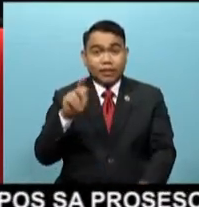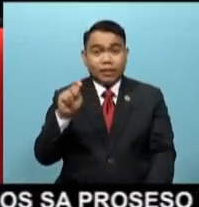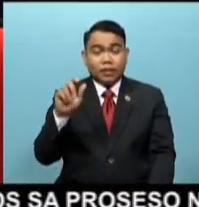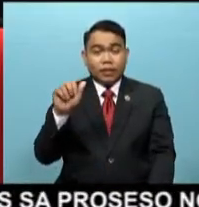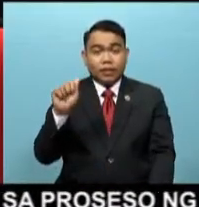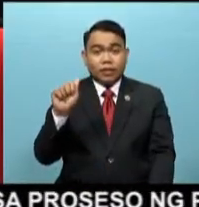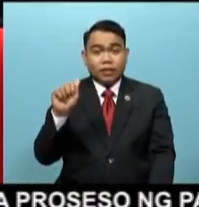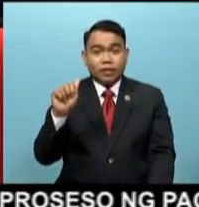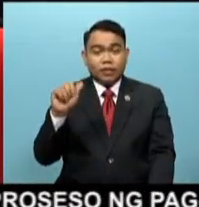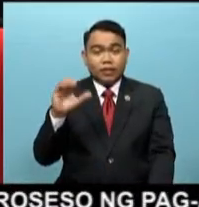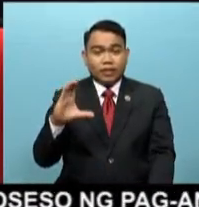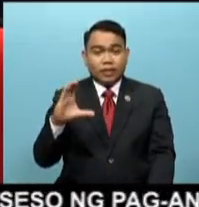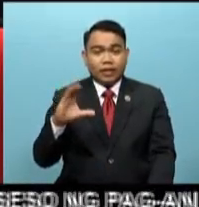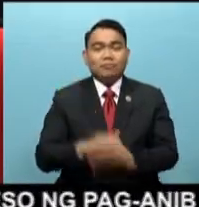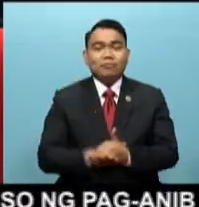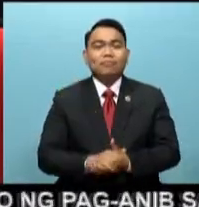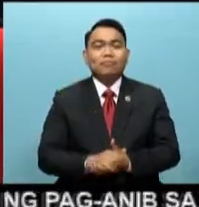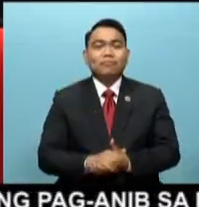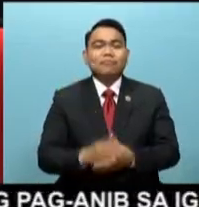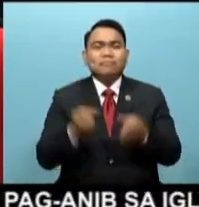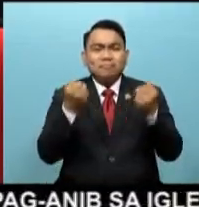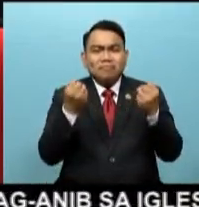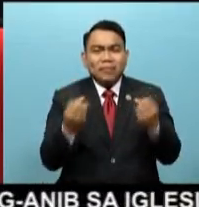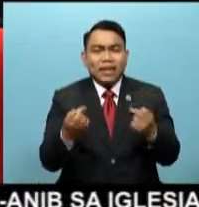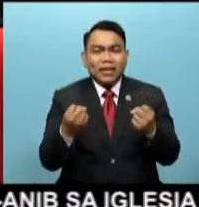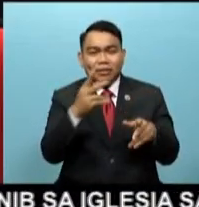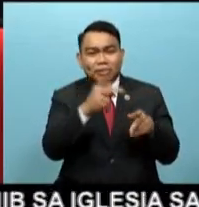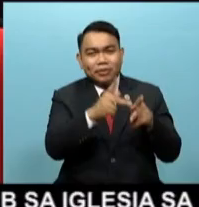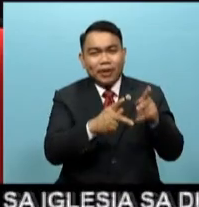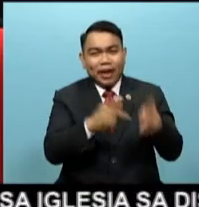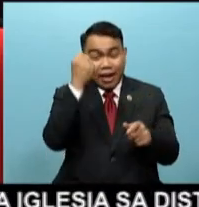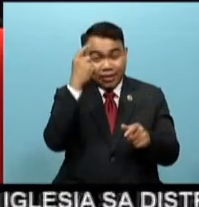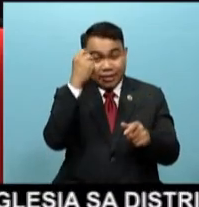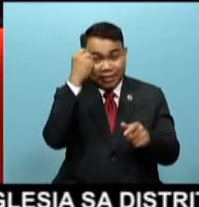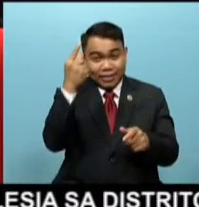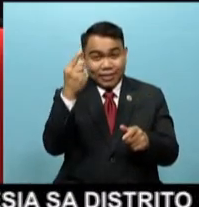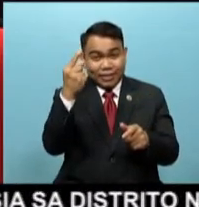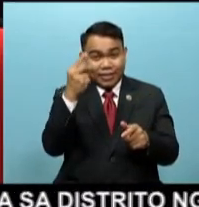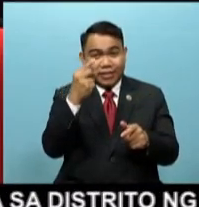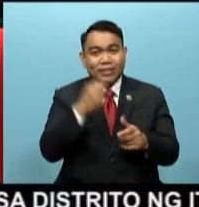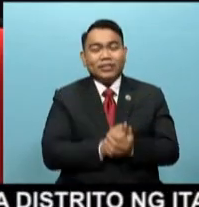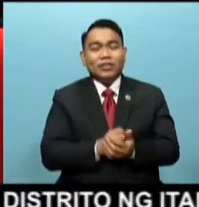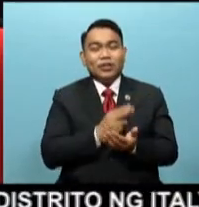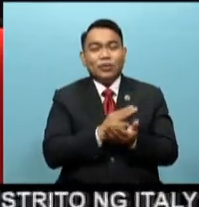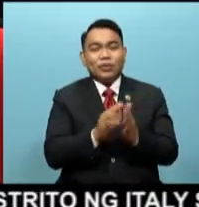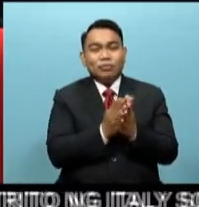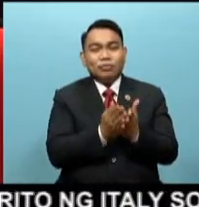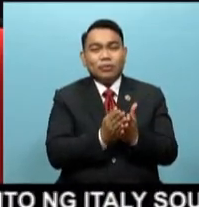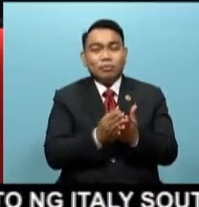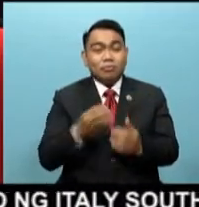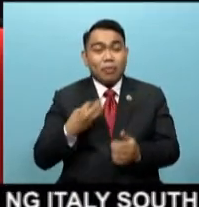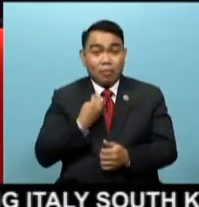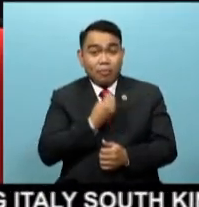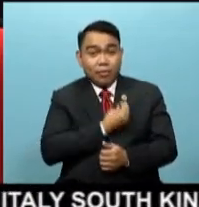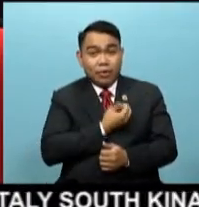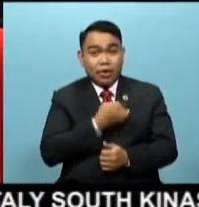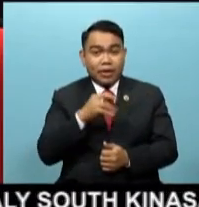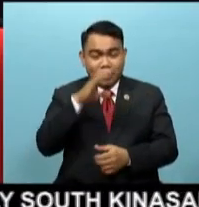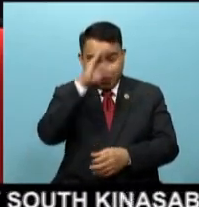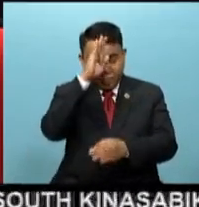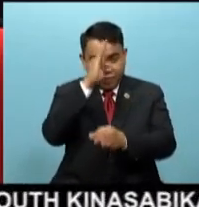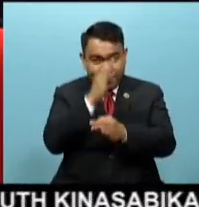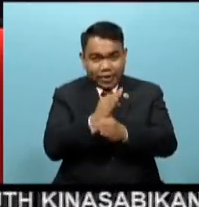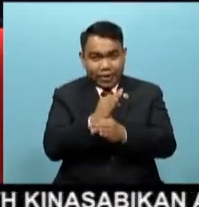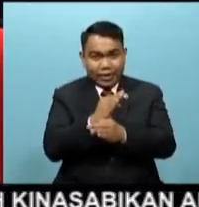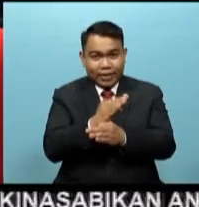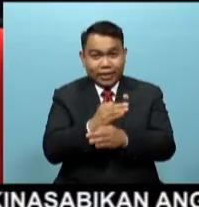Norte, naliwanagan ang marami Ilocano sa mga aral ng Biblia na sinasampalatayanan ng Iglesia ni Cristo sa idinaos na Evangelical